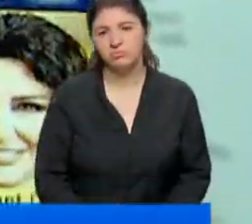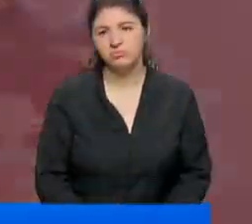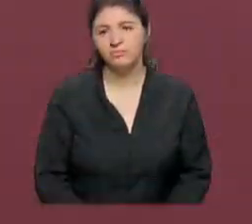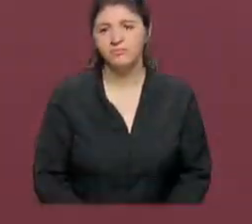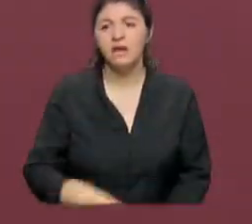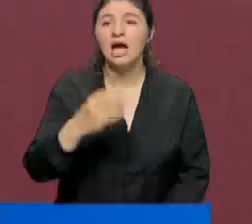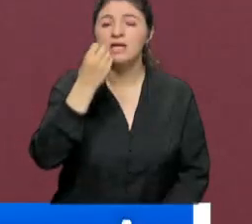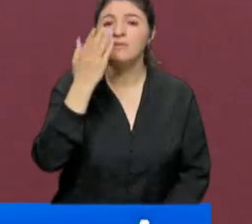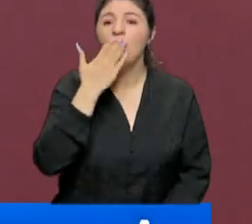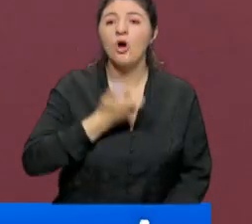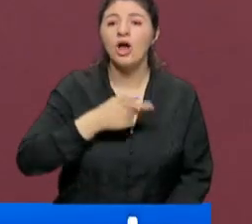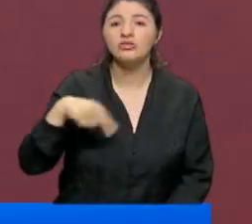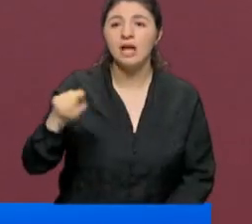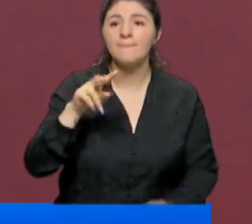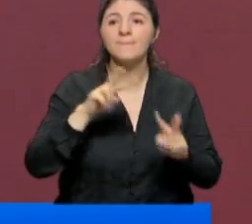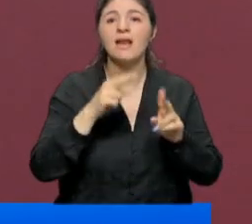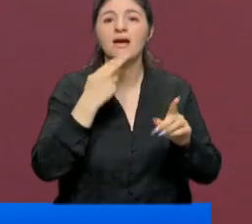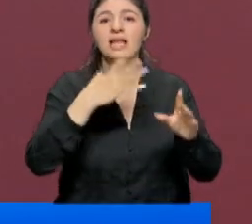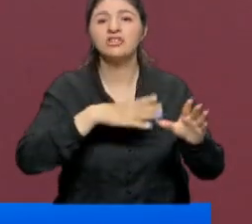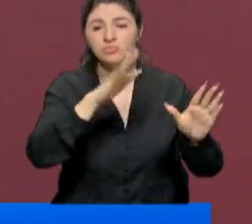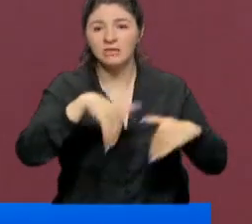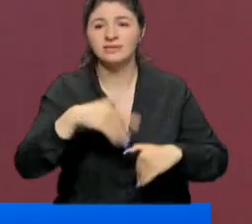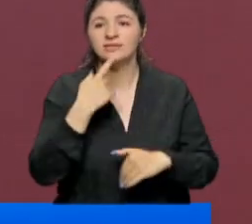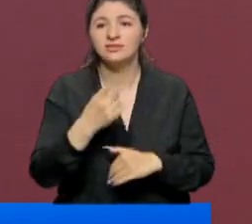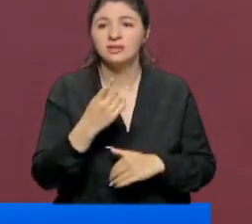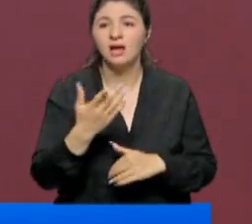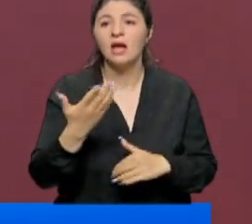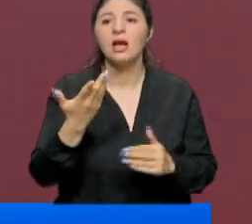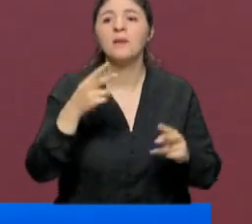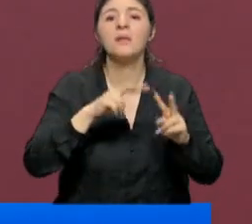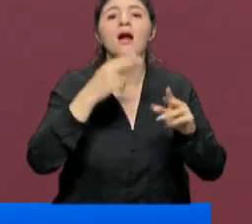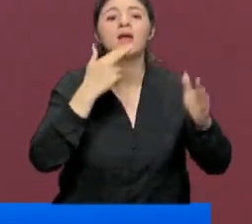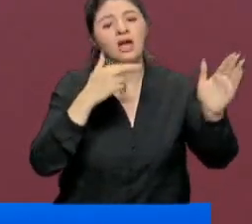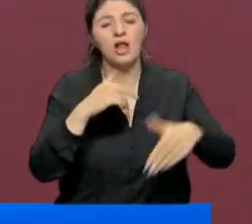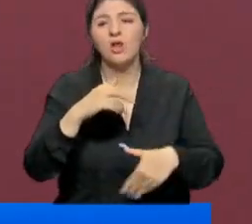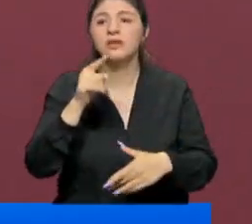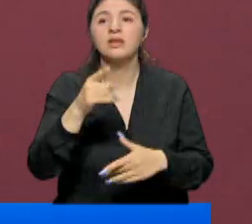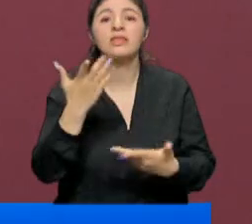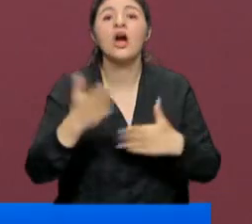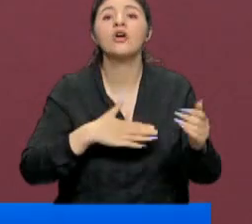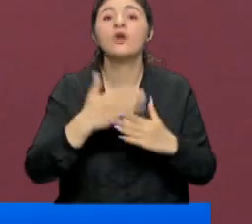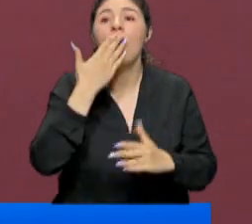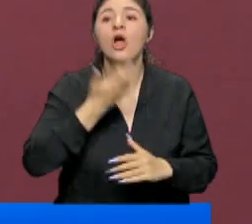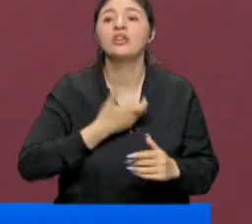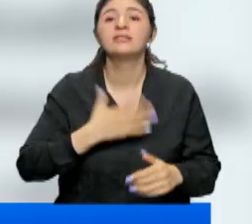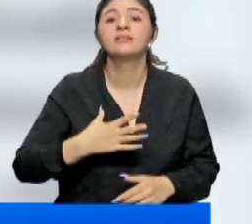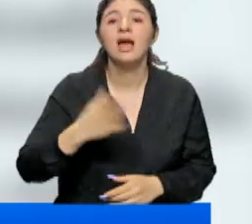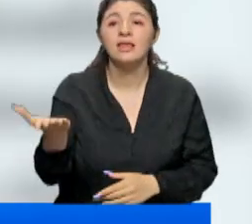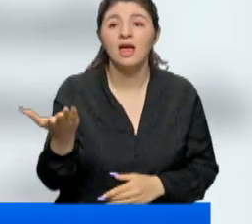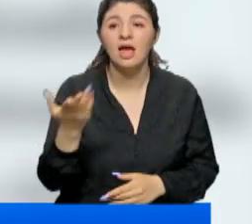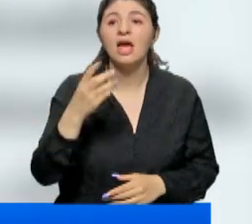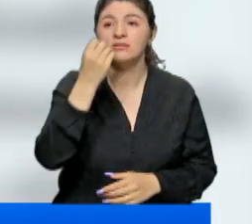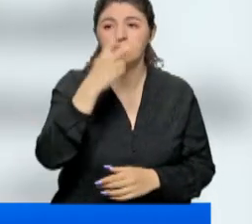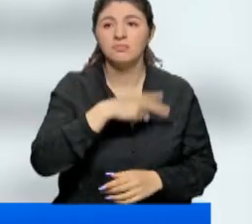ve Isparta'daki öğrenciler Melek mosso istemiş kardeşim belediyede Melek mosso getiriyor sen ne karışıyorsun öğrencilerin isteğine